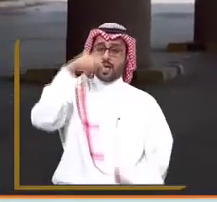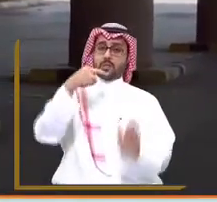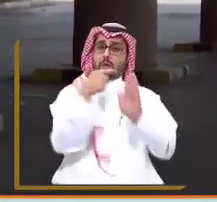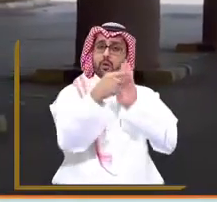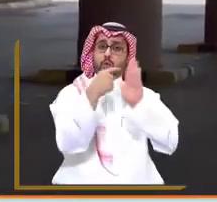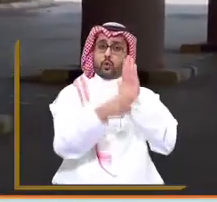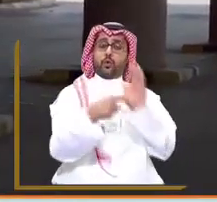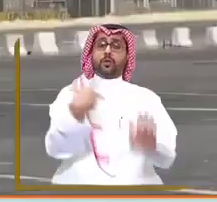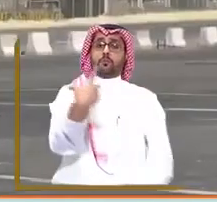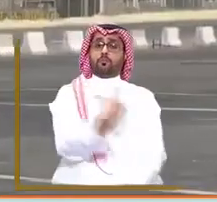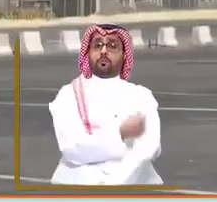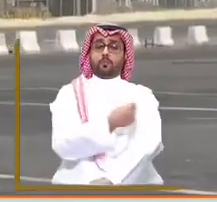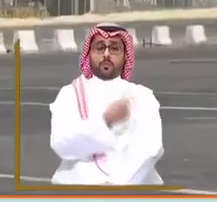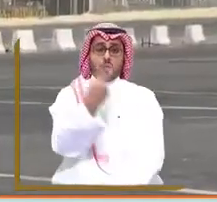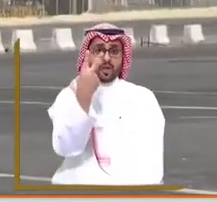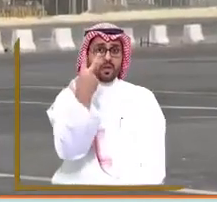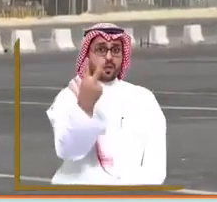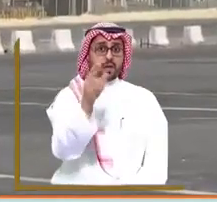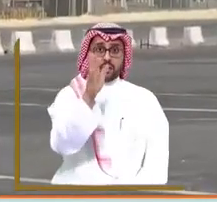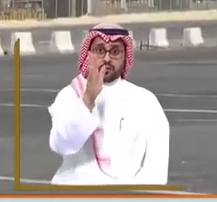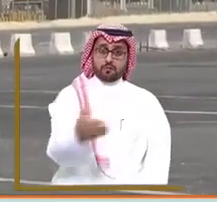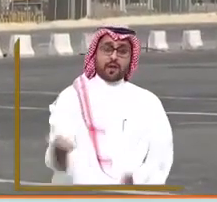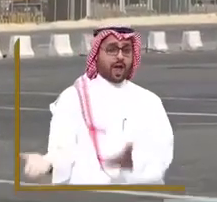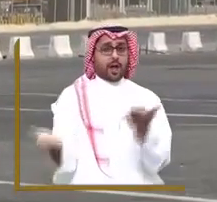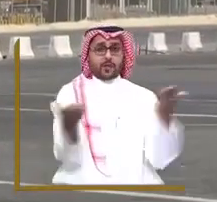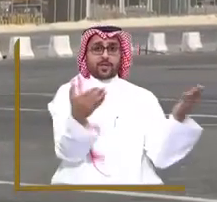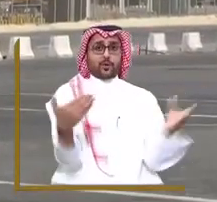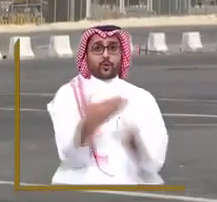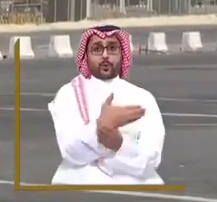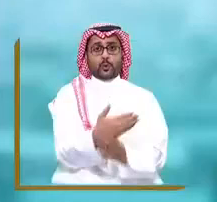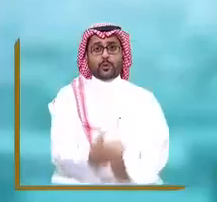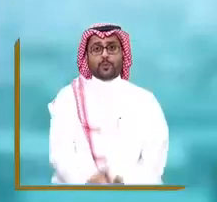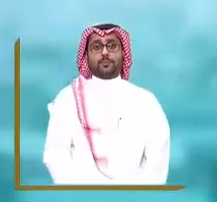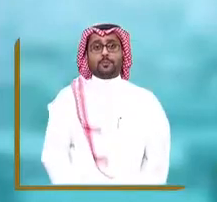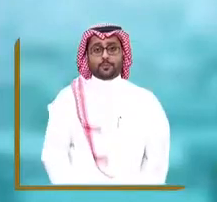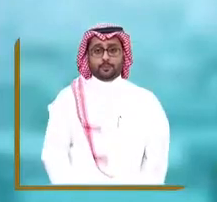الحكومية والخاصة للموظفين والمراجعين على حد سواء.